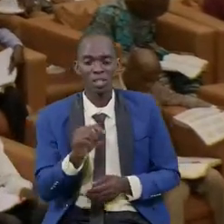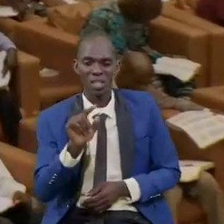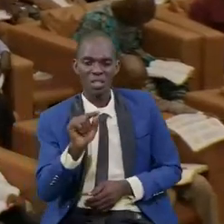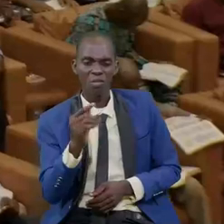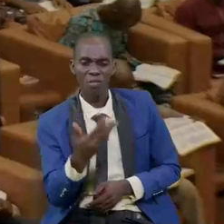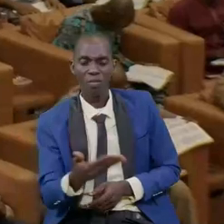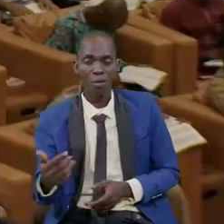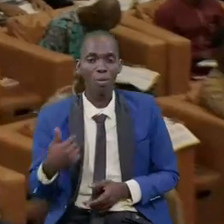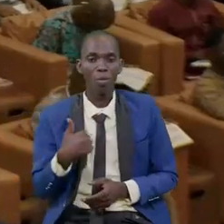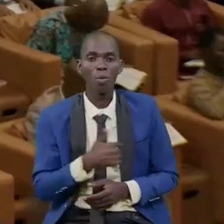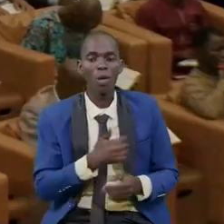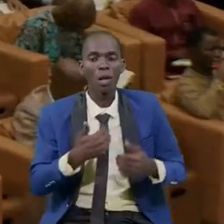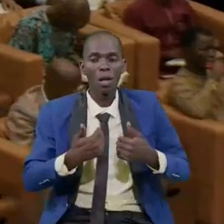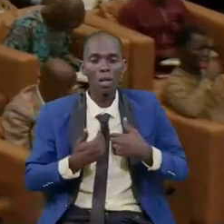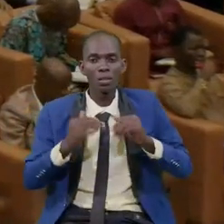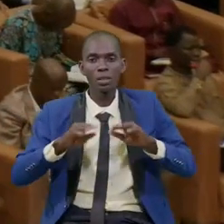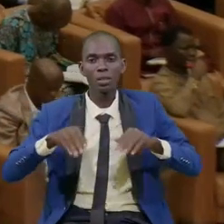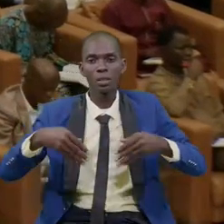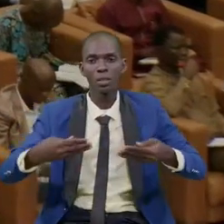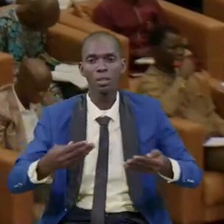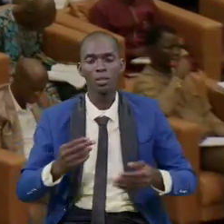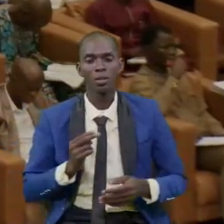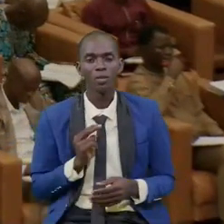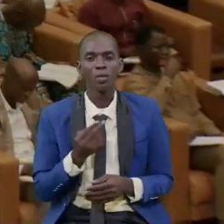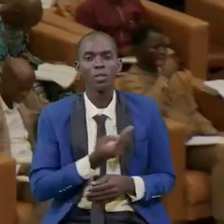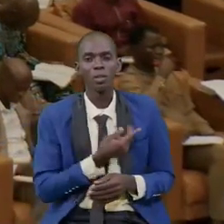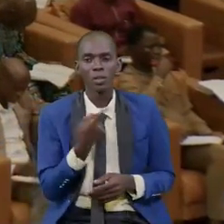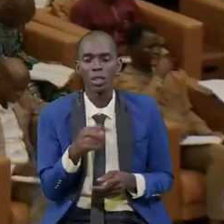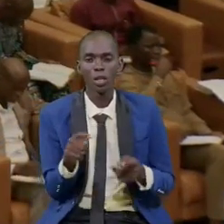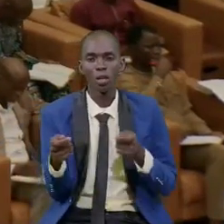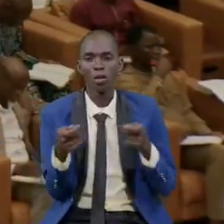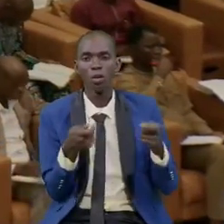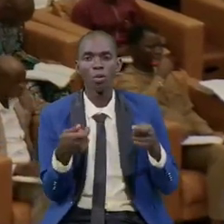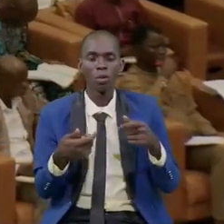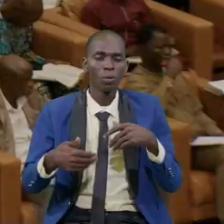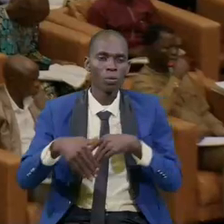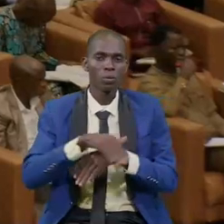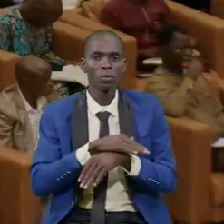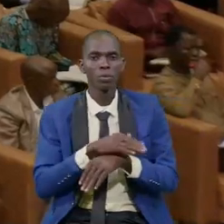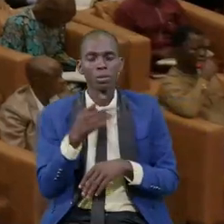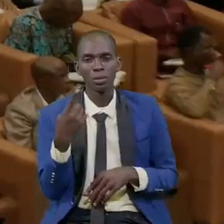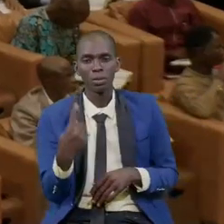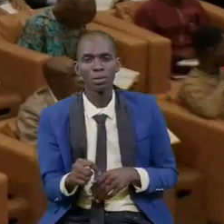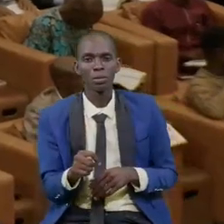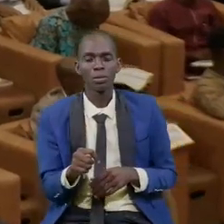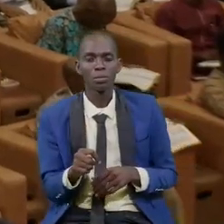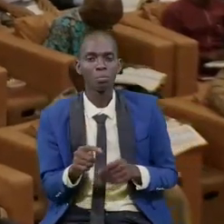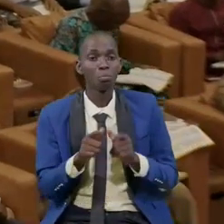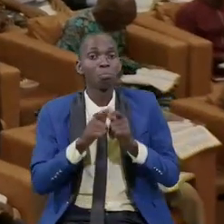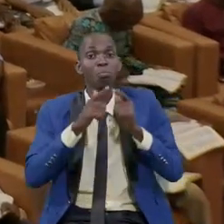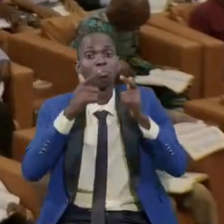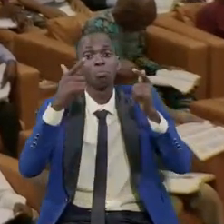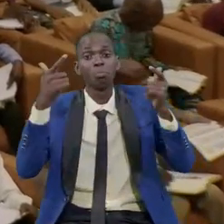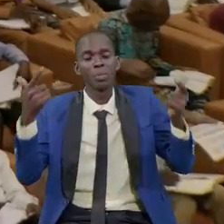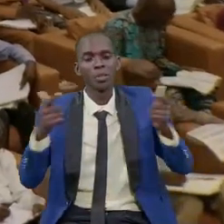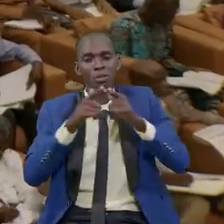et qui nous donne le contrôle sur